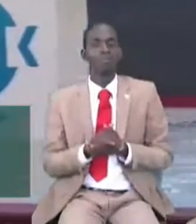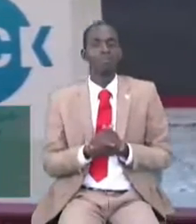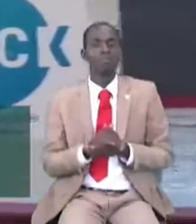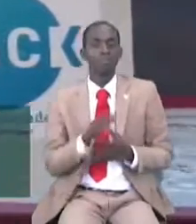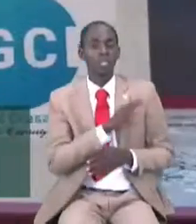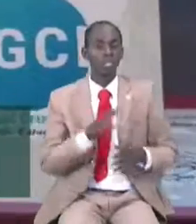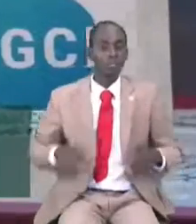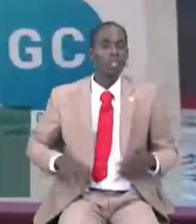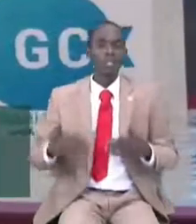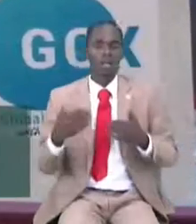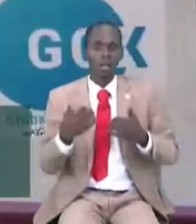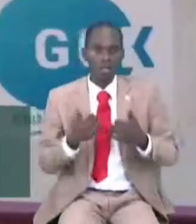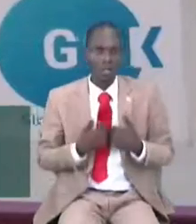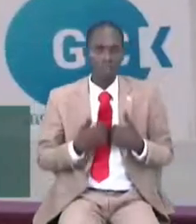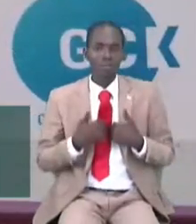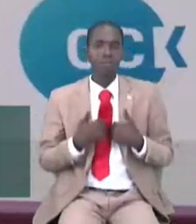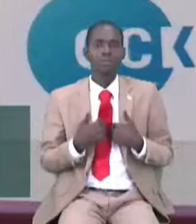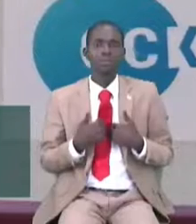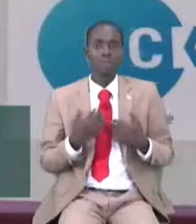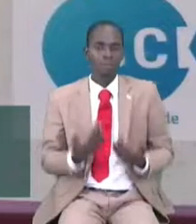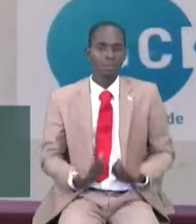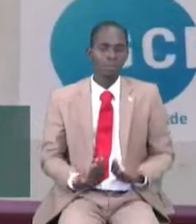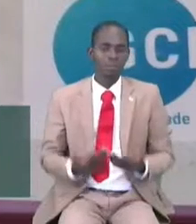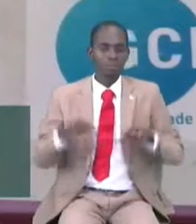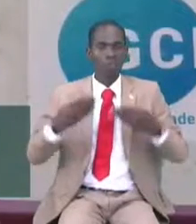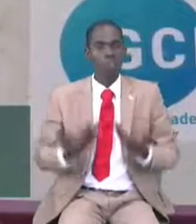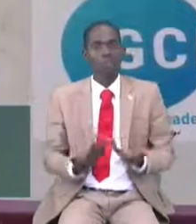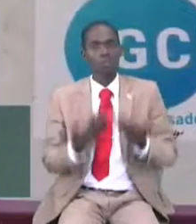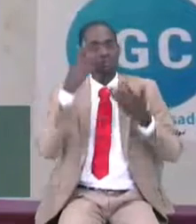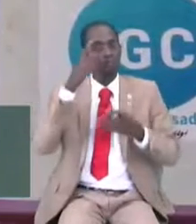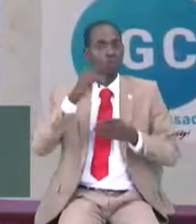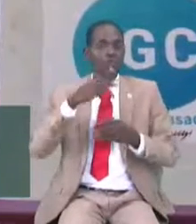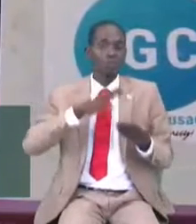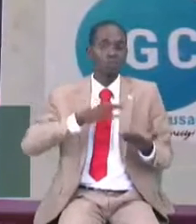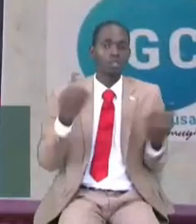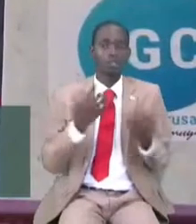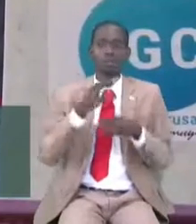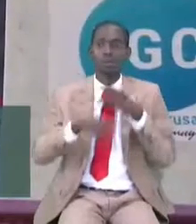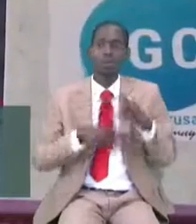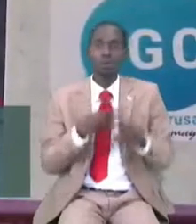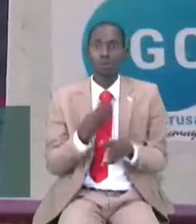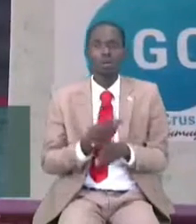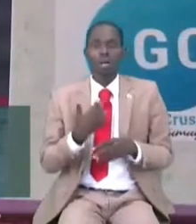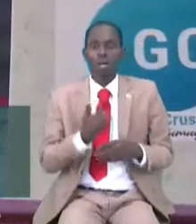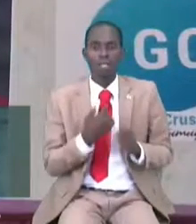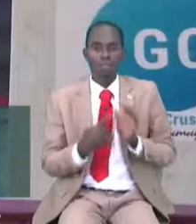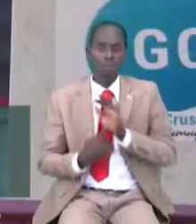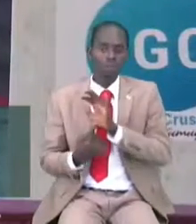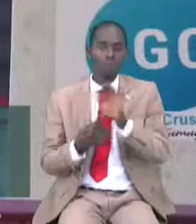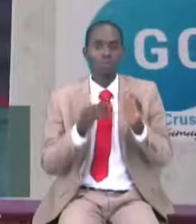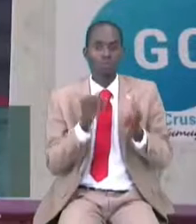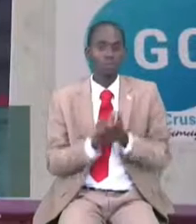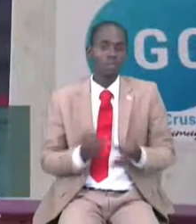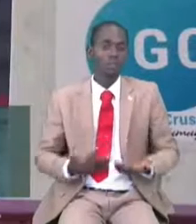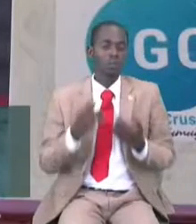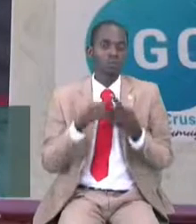allons vers eux, nous leur révélons l'expiation de Christ. Nous disons, ne pensez plus au monde, à